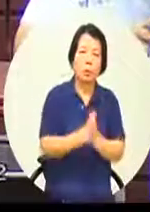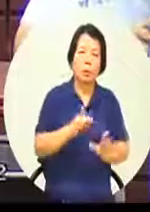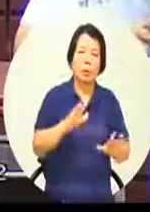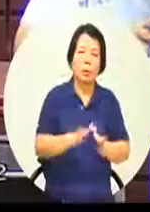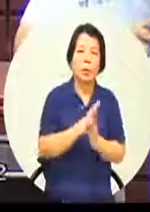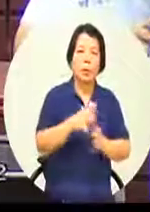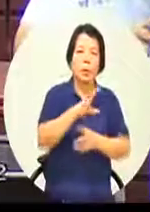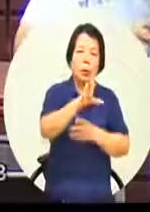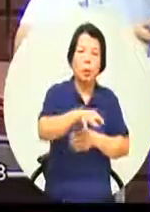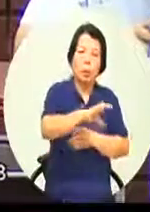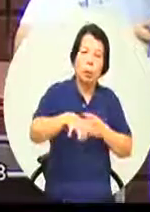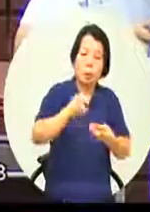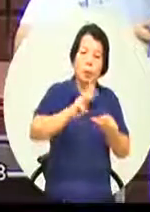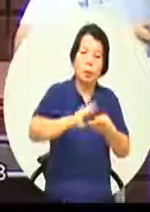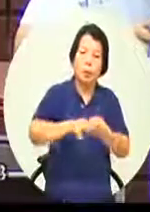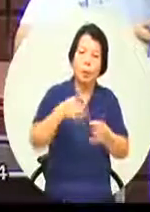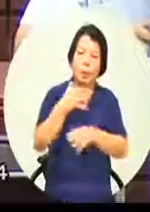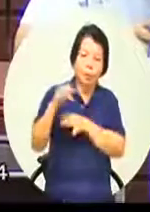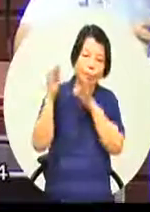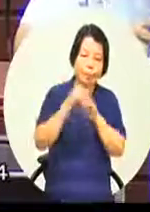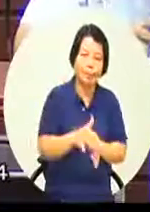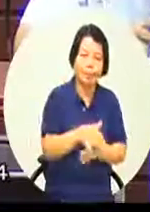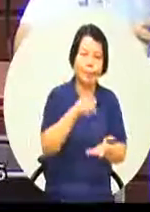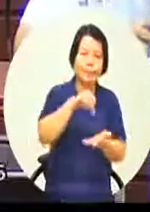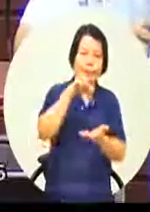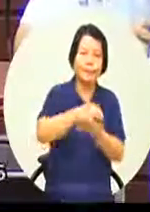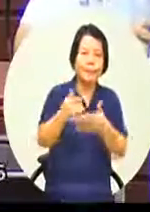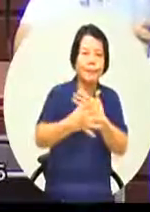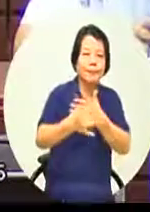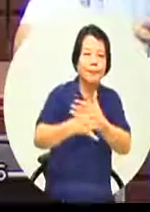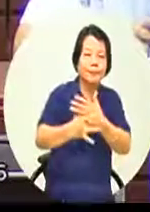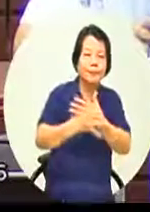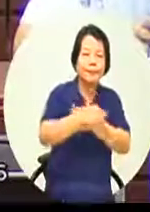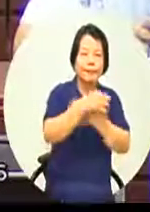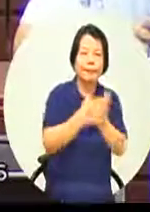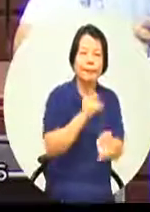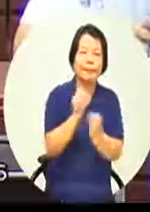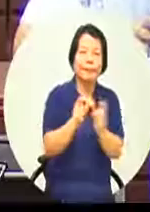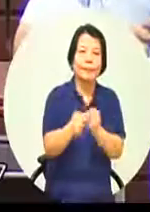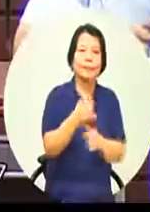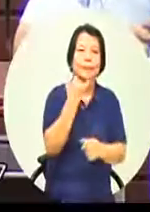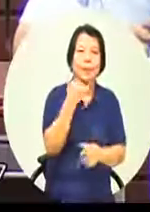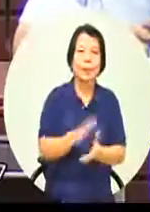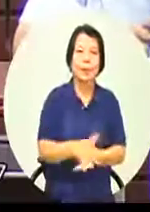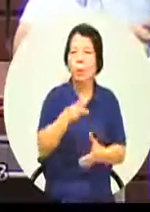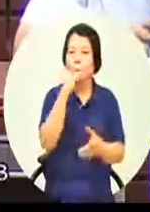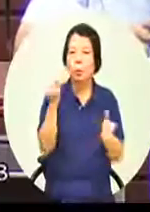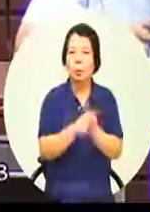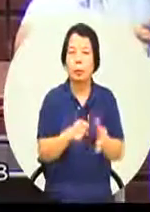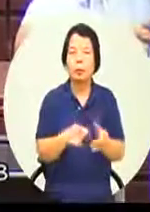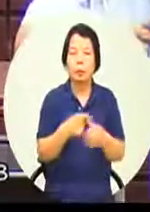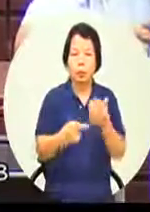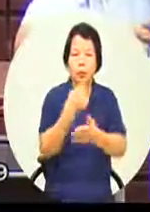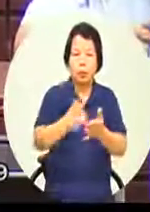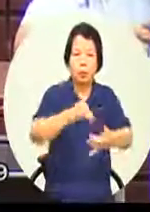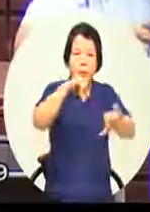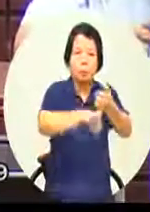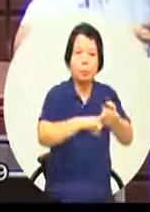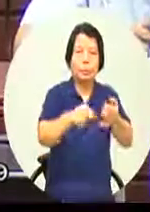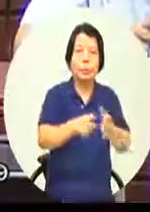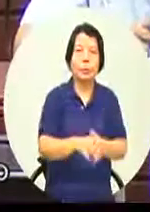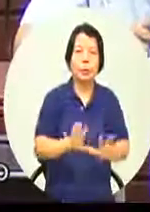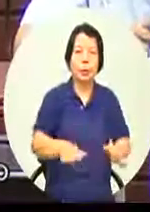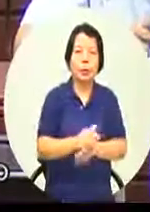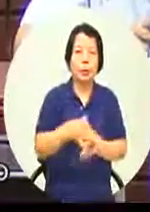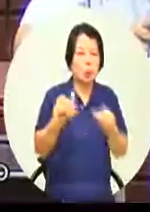效果很好。以后的话，一些消费者来到我们的，直接跟我们农民购买，回去了以后他直接下订单，这个效果啊，包